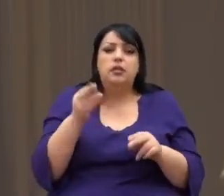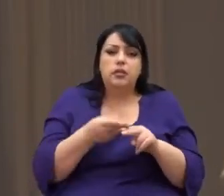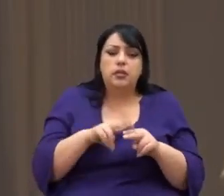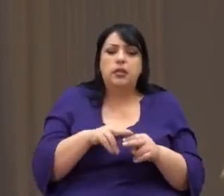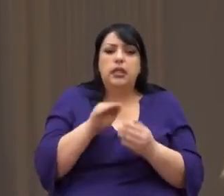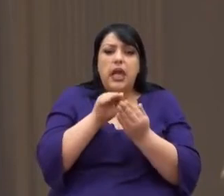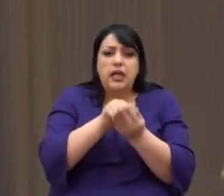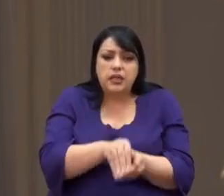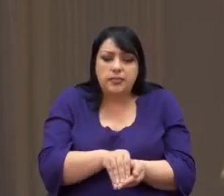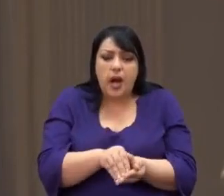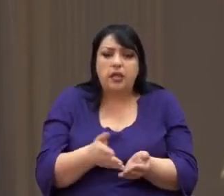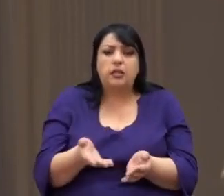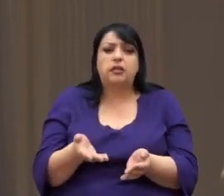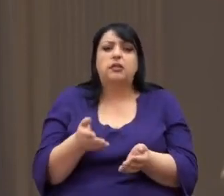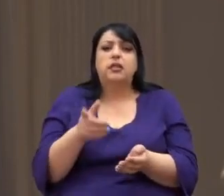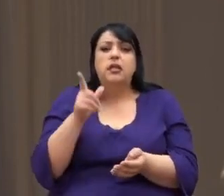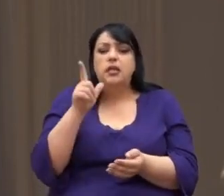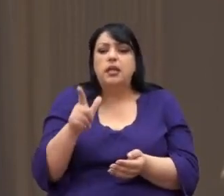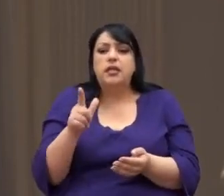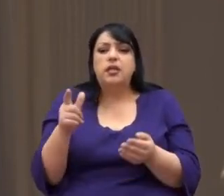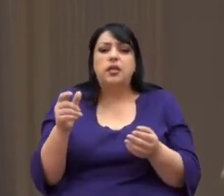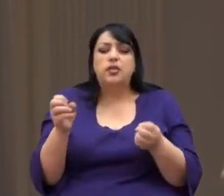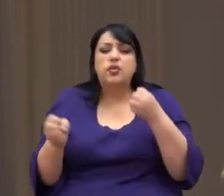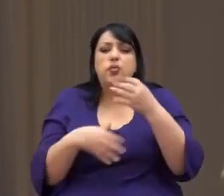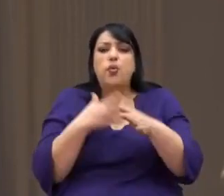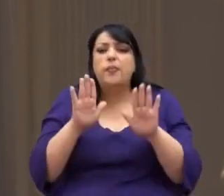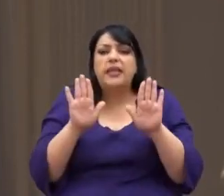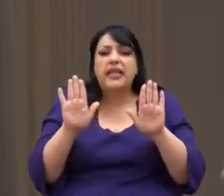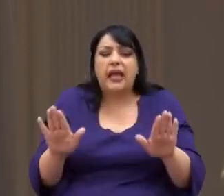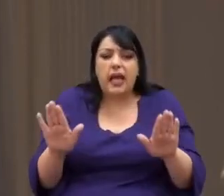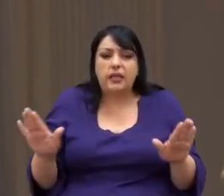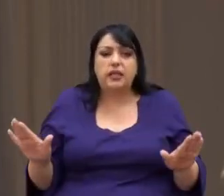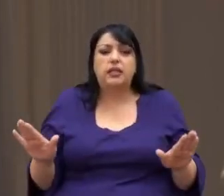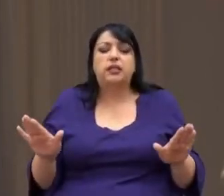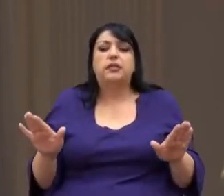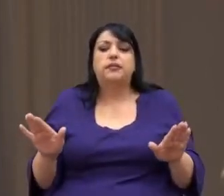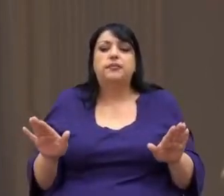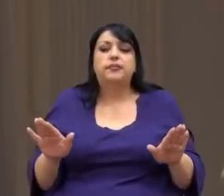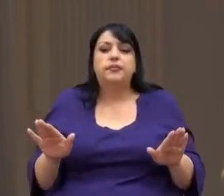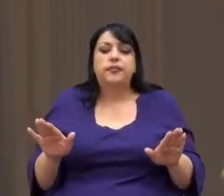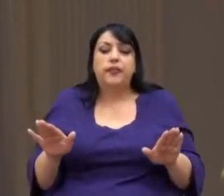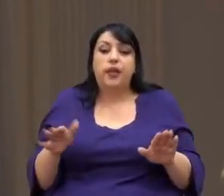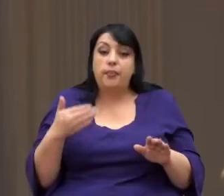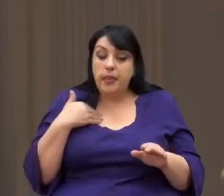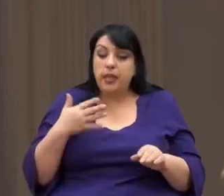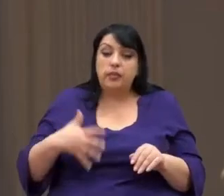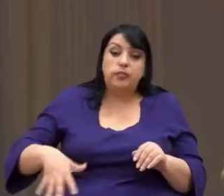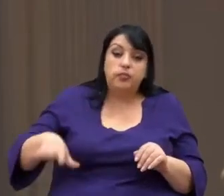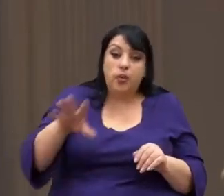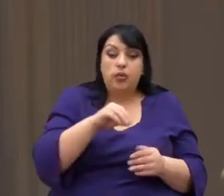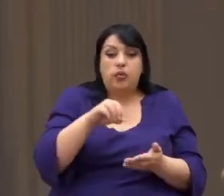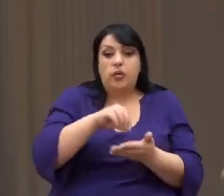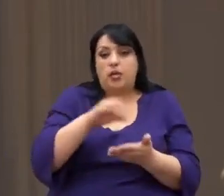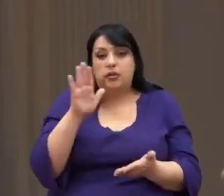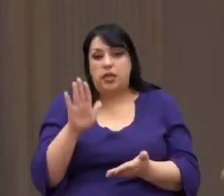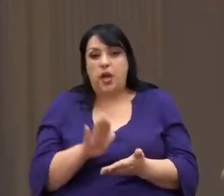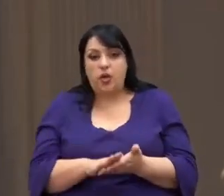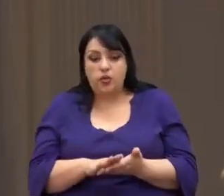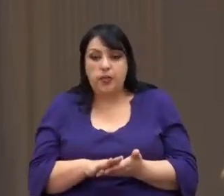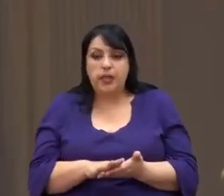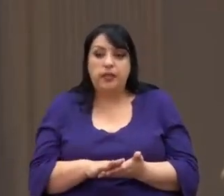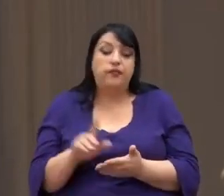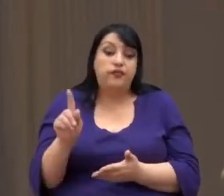գերեզմանների, սրբատեղիների նկատմամբ, եւ մենք արձանագրում ենք,